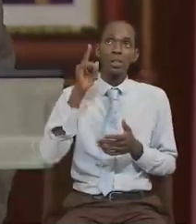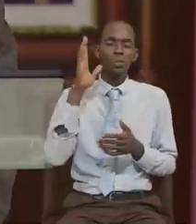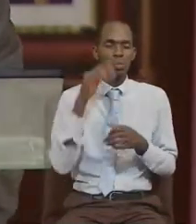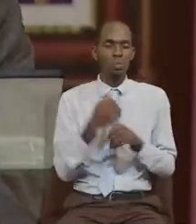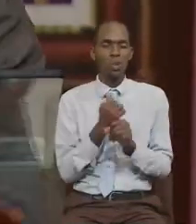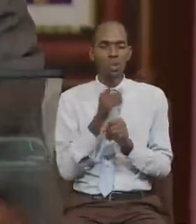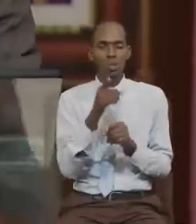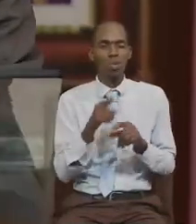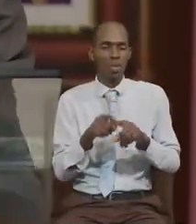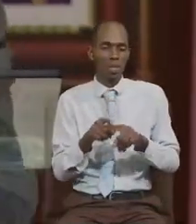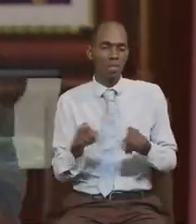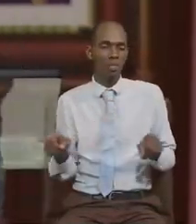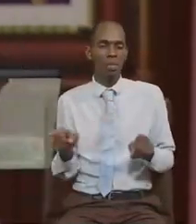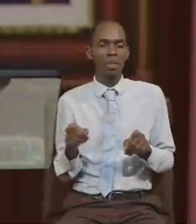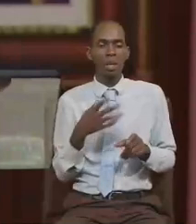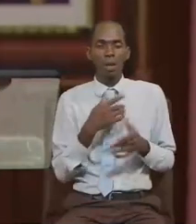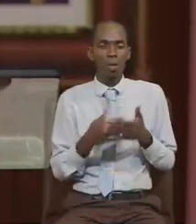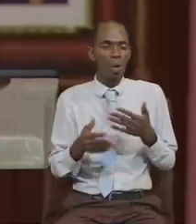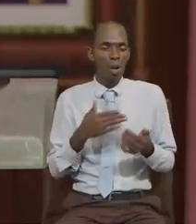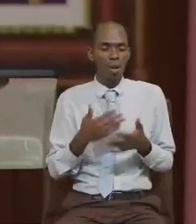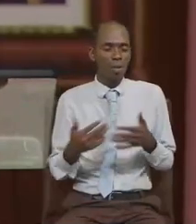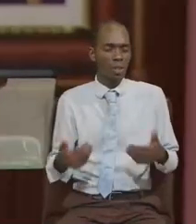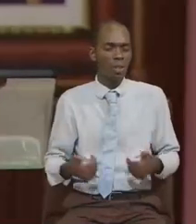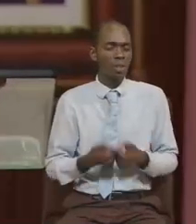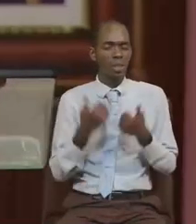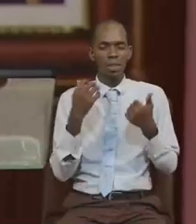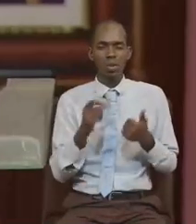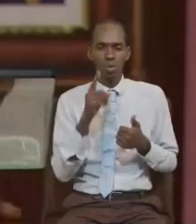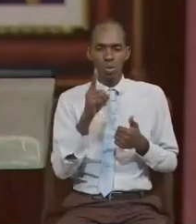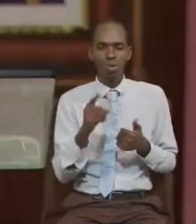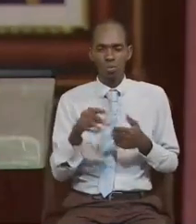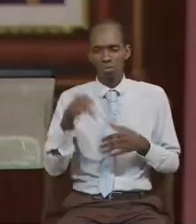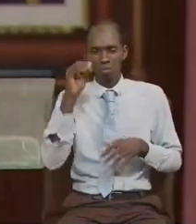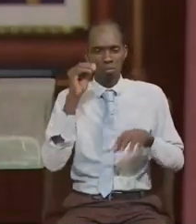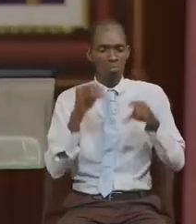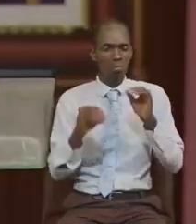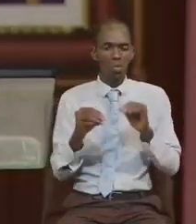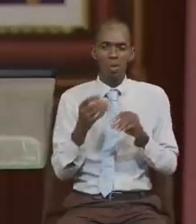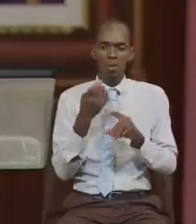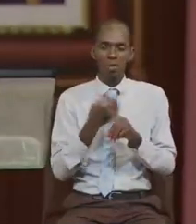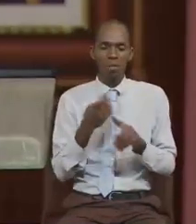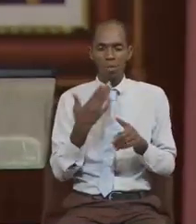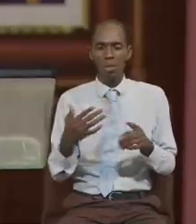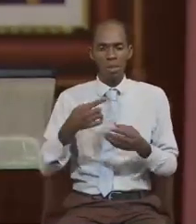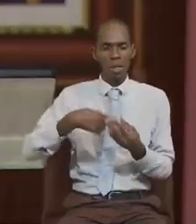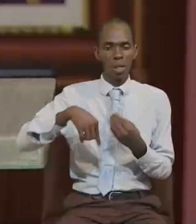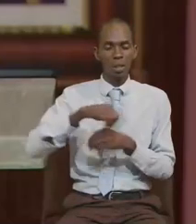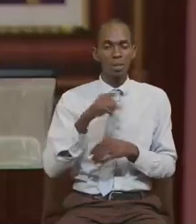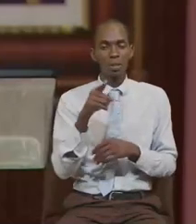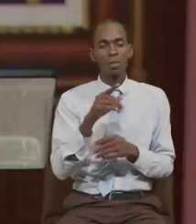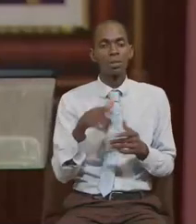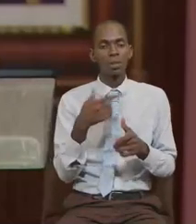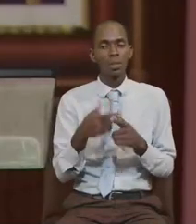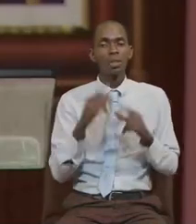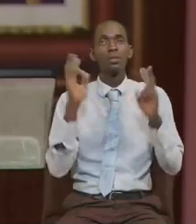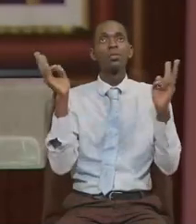distinct. Et quels que soient les défis autour de toi, la victoire est venue pour toi